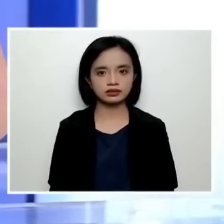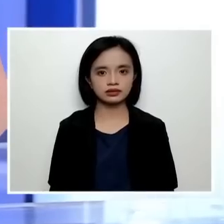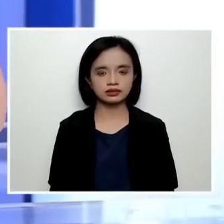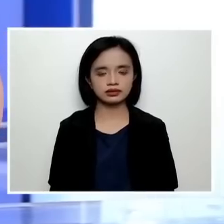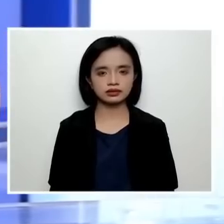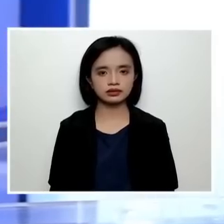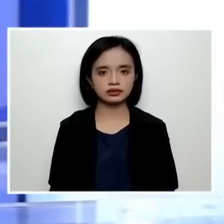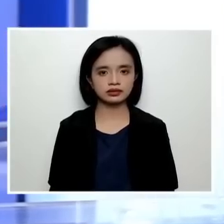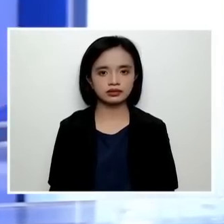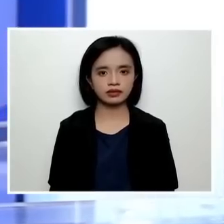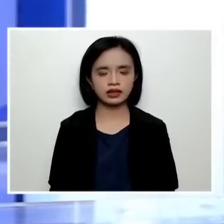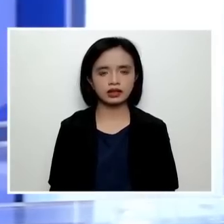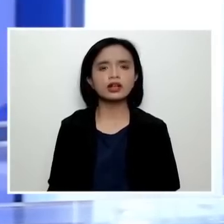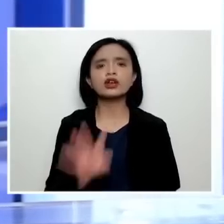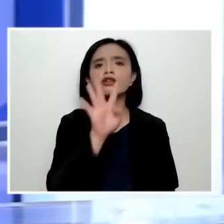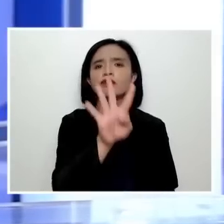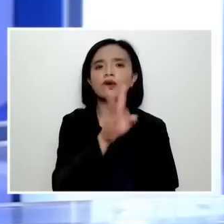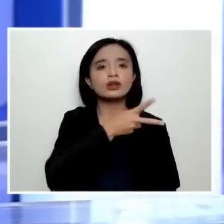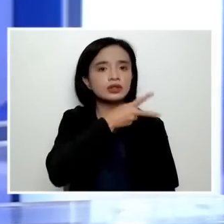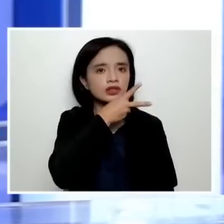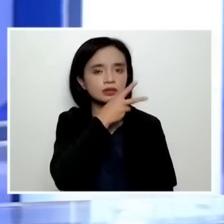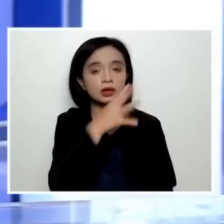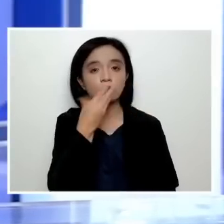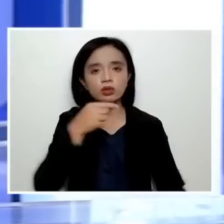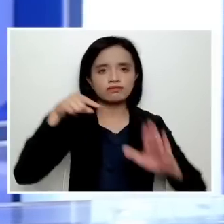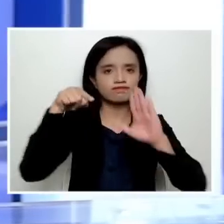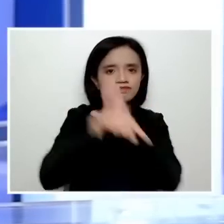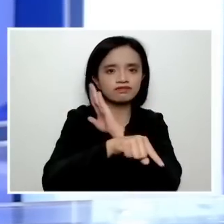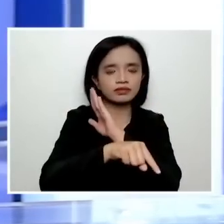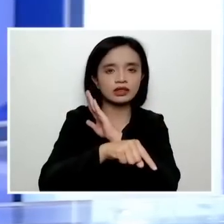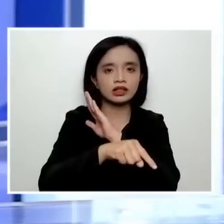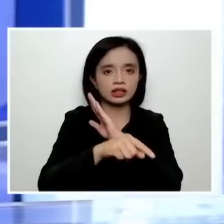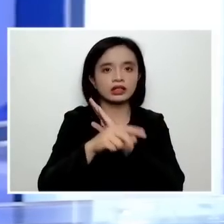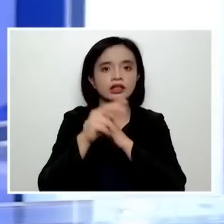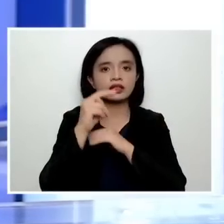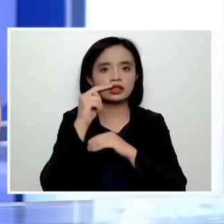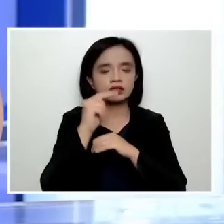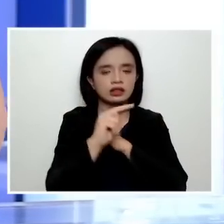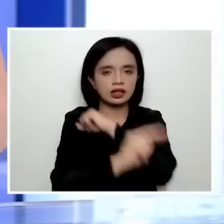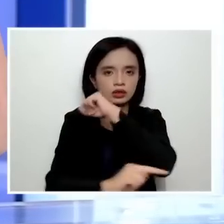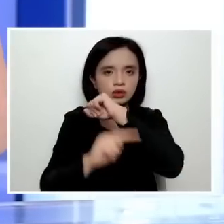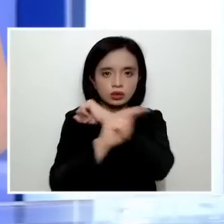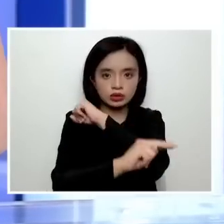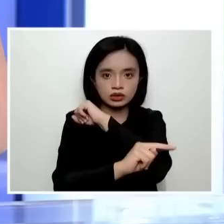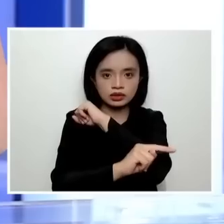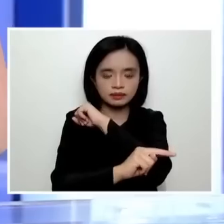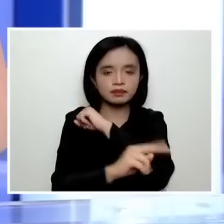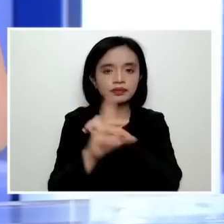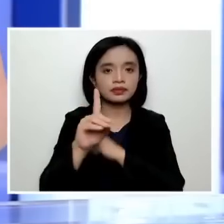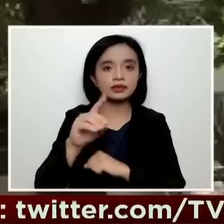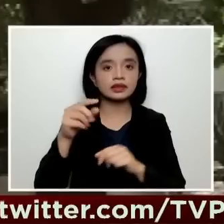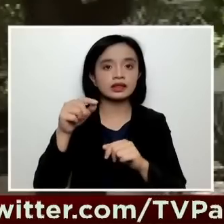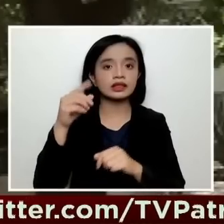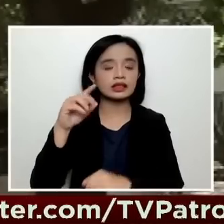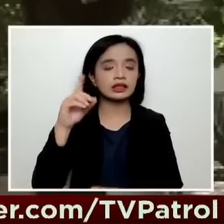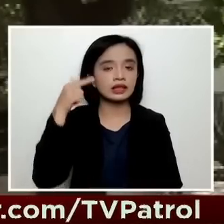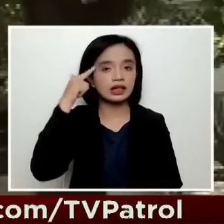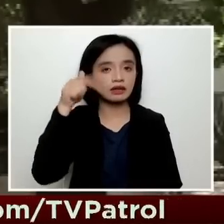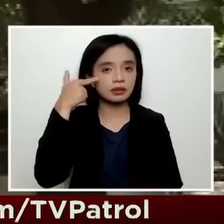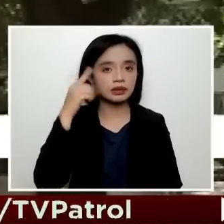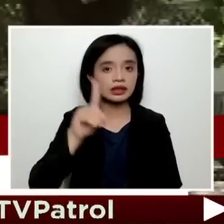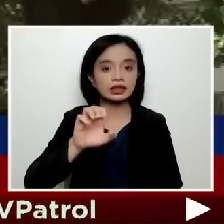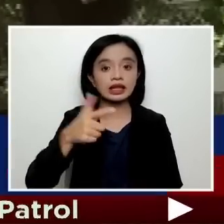Apat pang suspect sa pagpatay kay Negros Oriental Governor Ruel Degamo ang sumuko. Ayon kay Justice Secretary